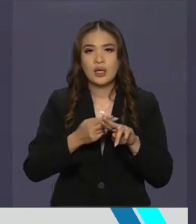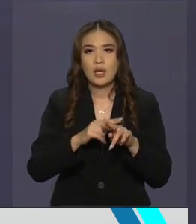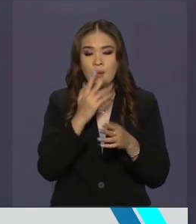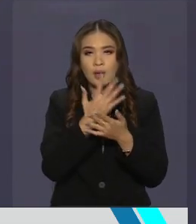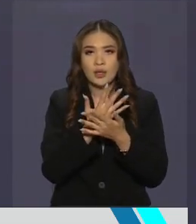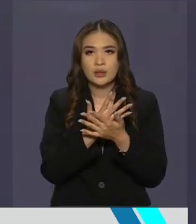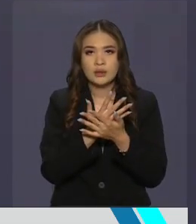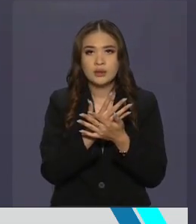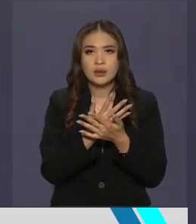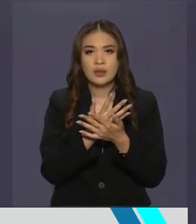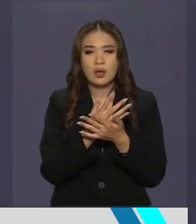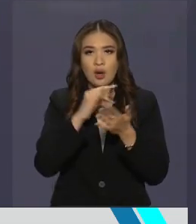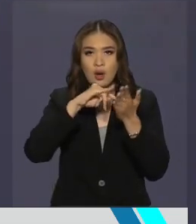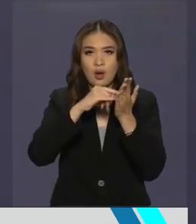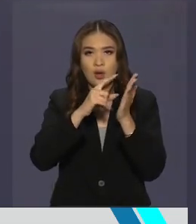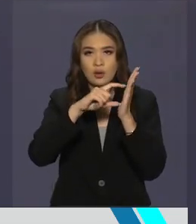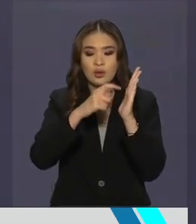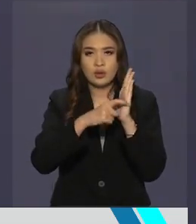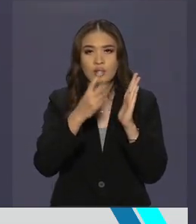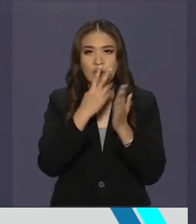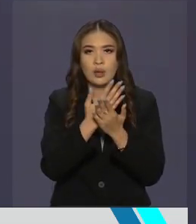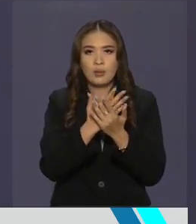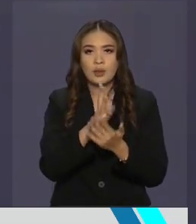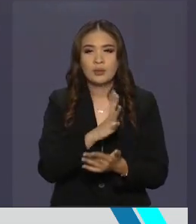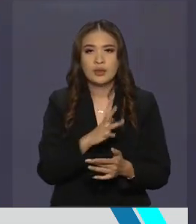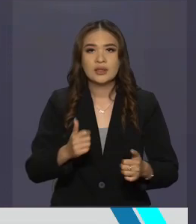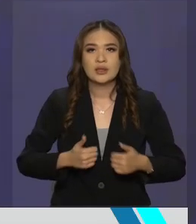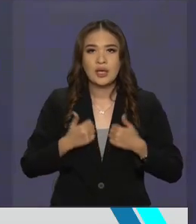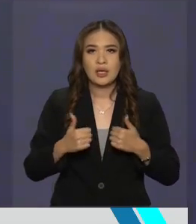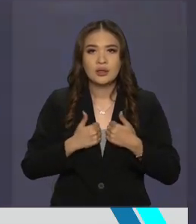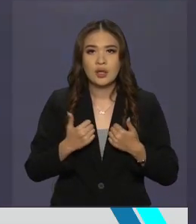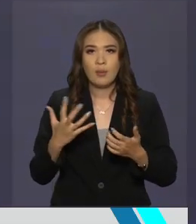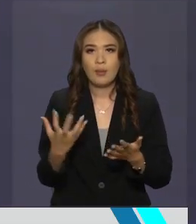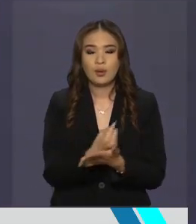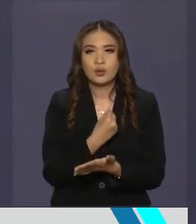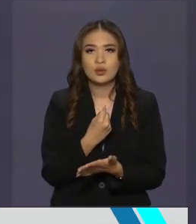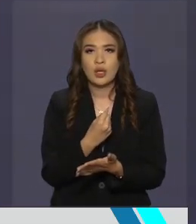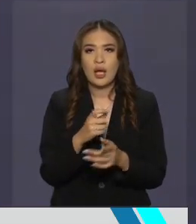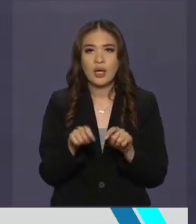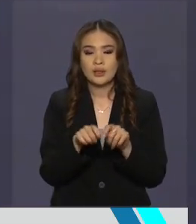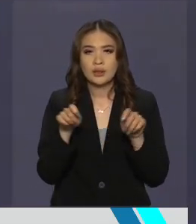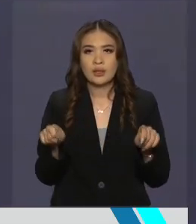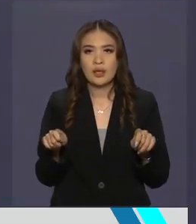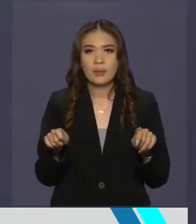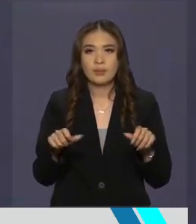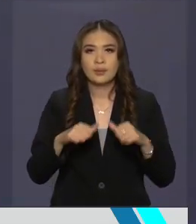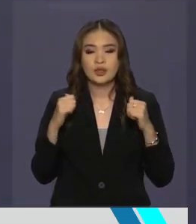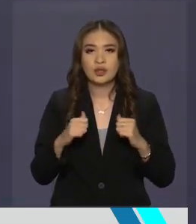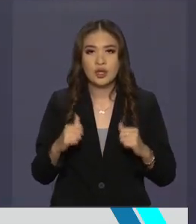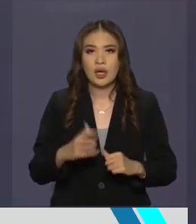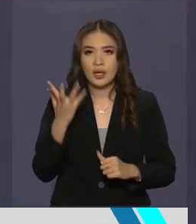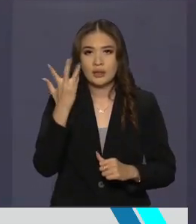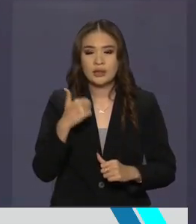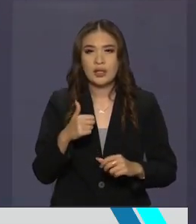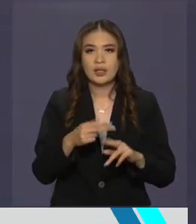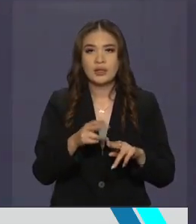сделать как бы окошко и через это окошко он старался получается открывает свой пиджак потом когда надо